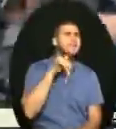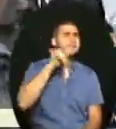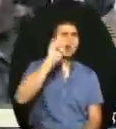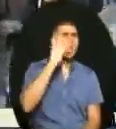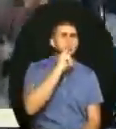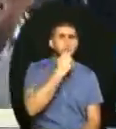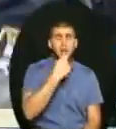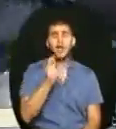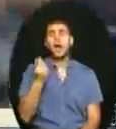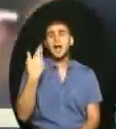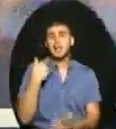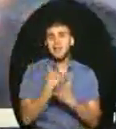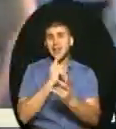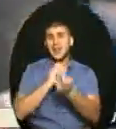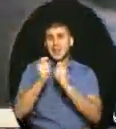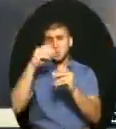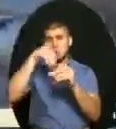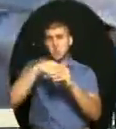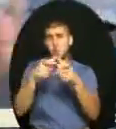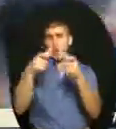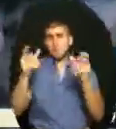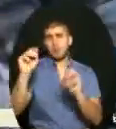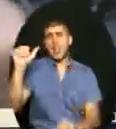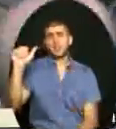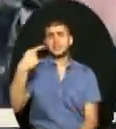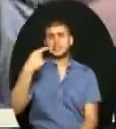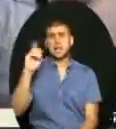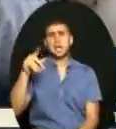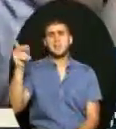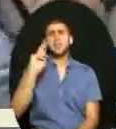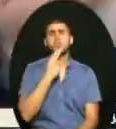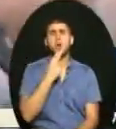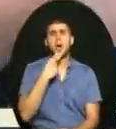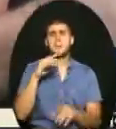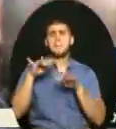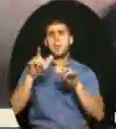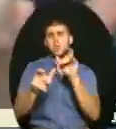הייתה סודית? אנחנו התראיינו מתוך האולפן של אל-ג'זירה בדוחה. מיליוני אנשים ראו אותנו.